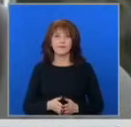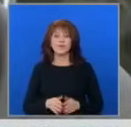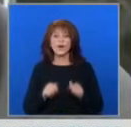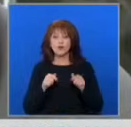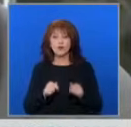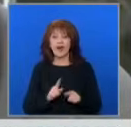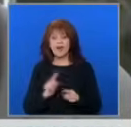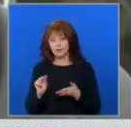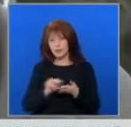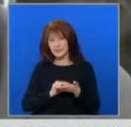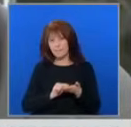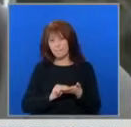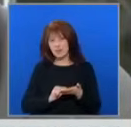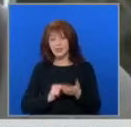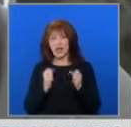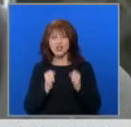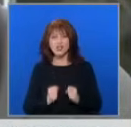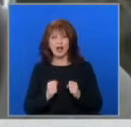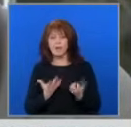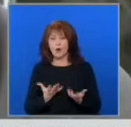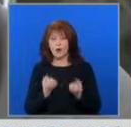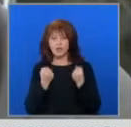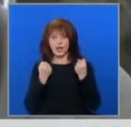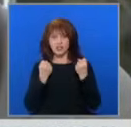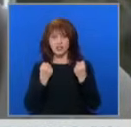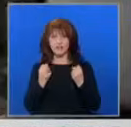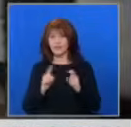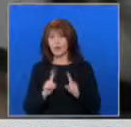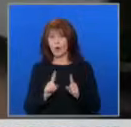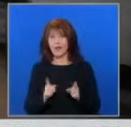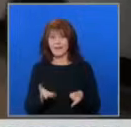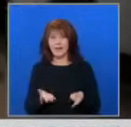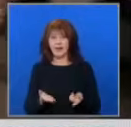Това е като списъкът на Шиндлер. Чакаме кой ще оцелее и кой не.